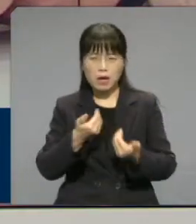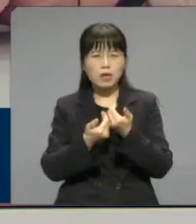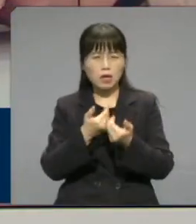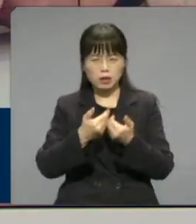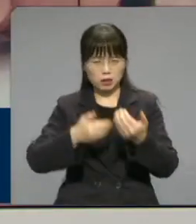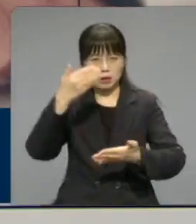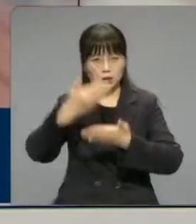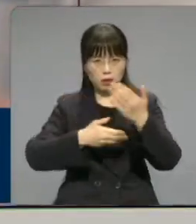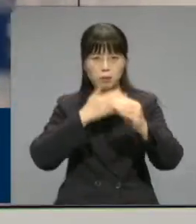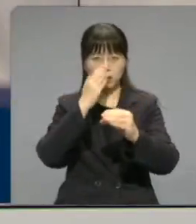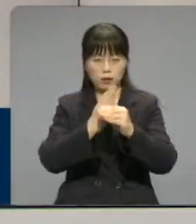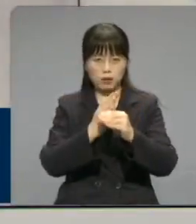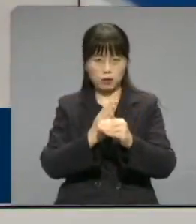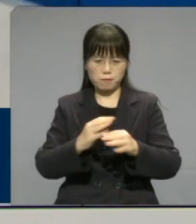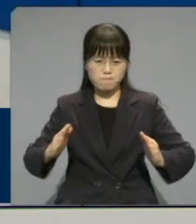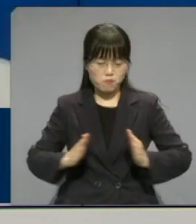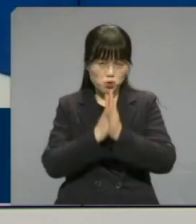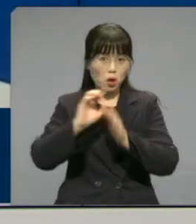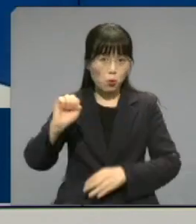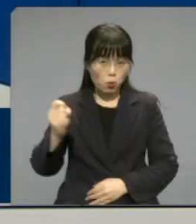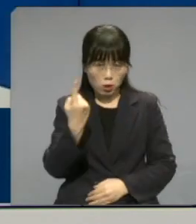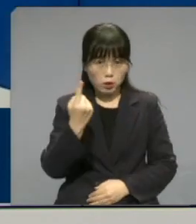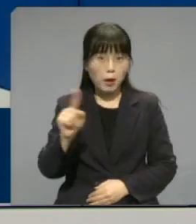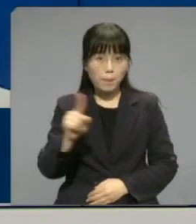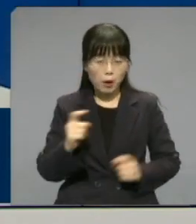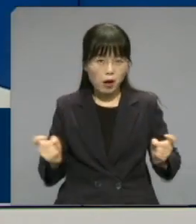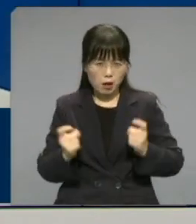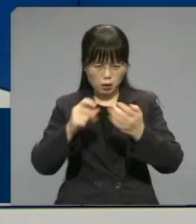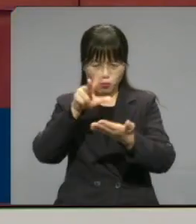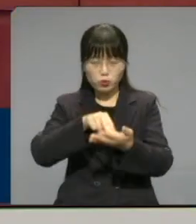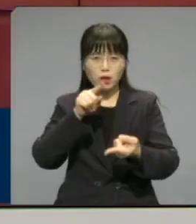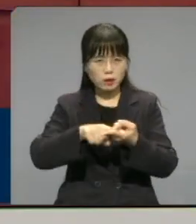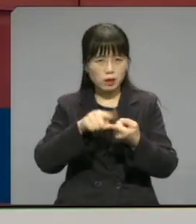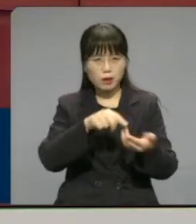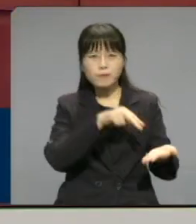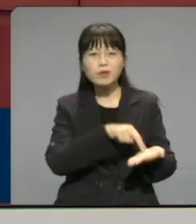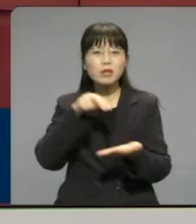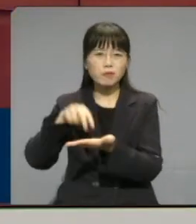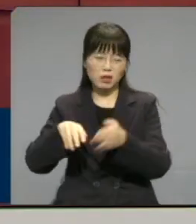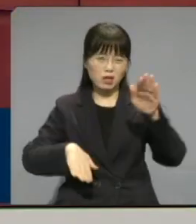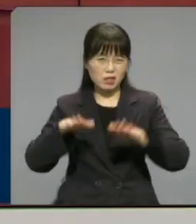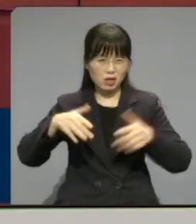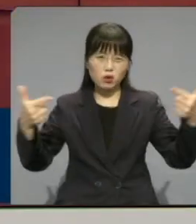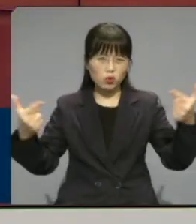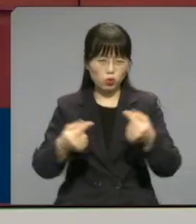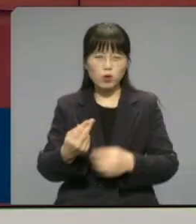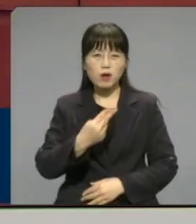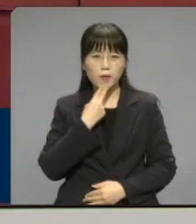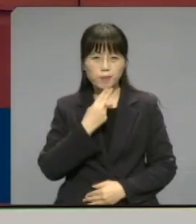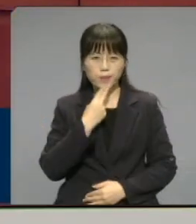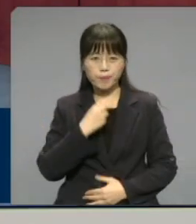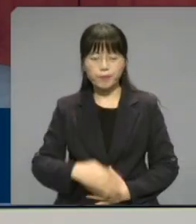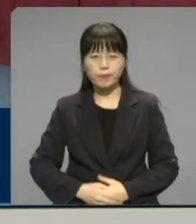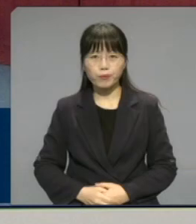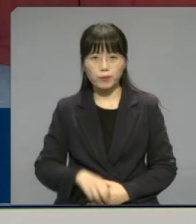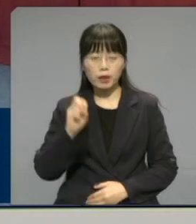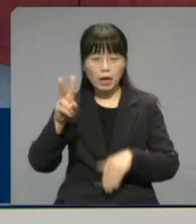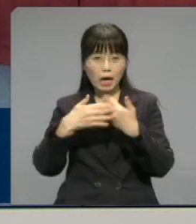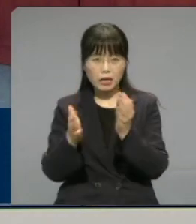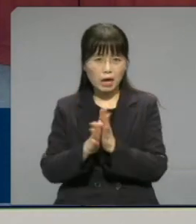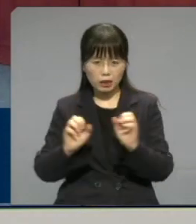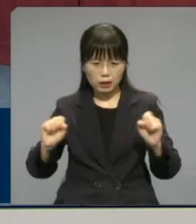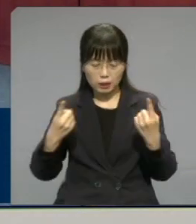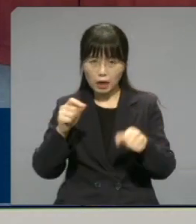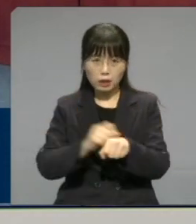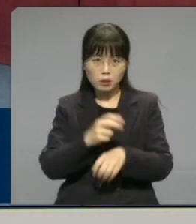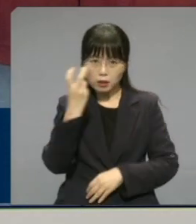불씨는 여전합니다. 충돌의 발단이 됐던 쟁점 사안들에 대해 양측의 입장차가 좁혀지지 않고 있는데요. 야당은